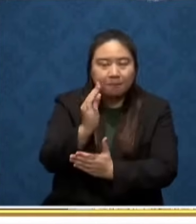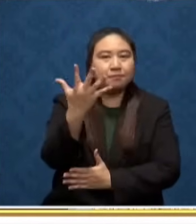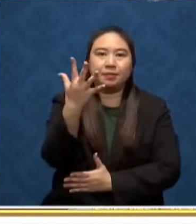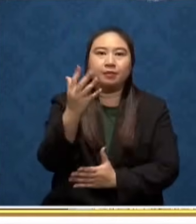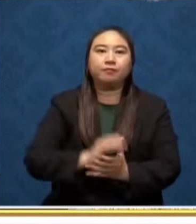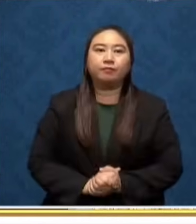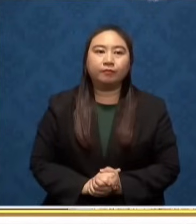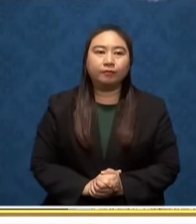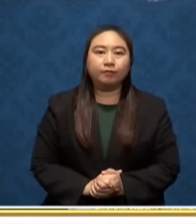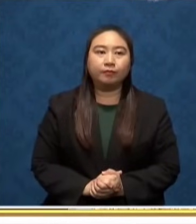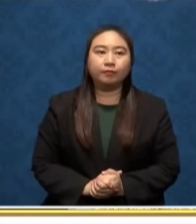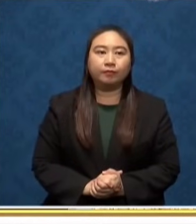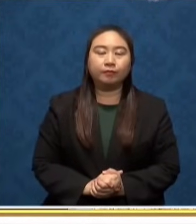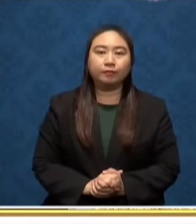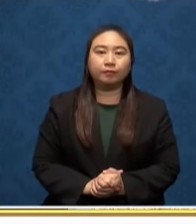สไลด์ถัดไปค่ะ